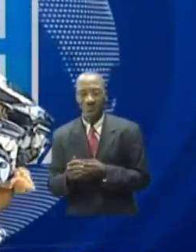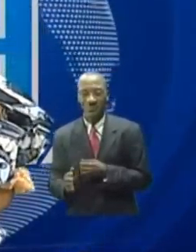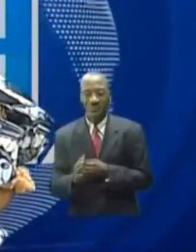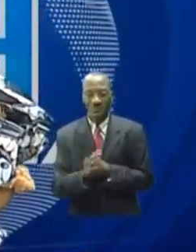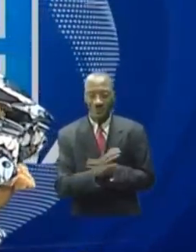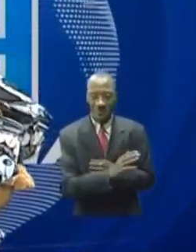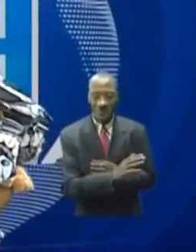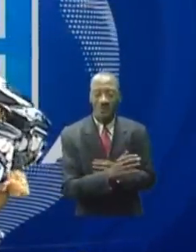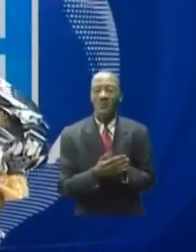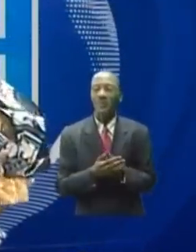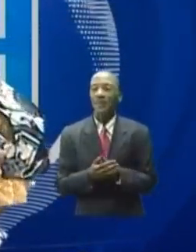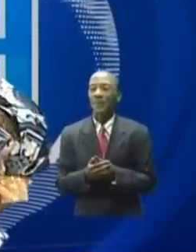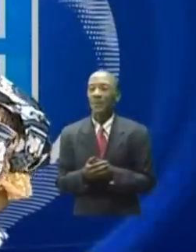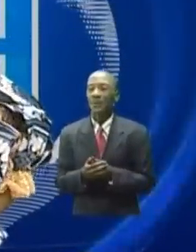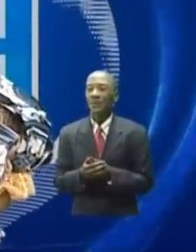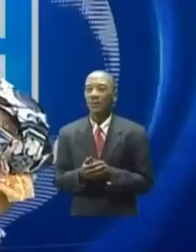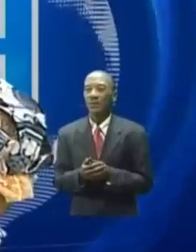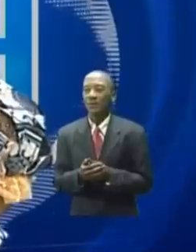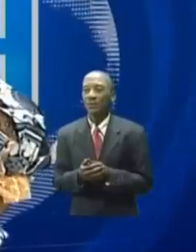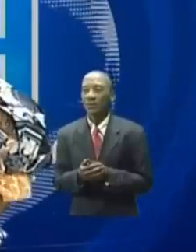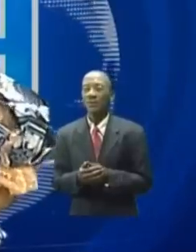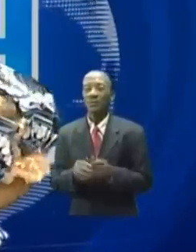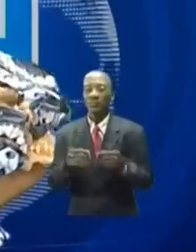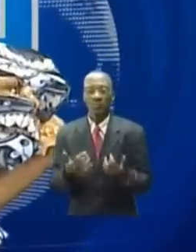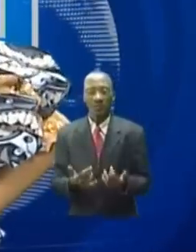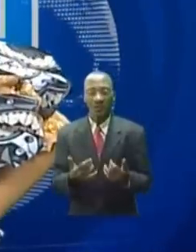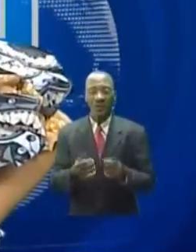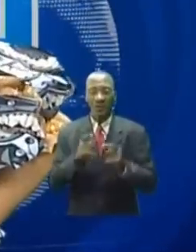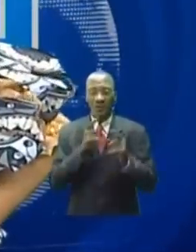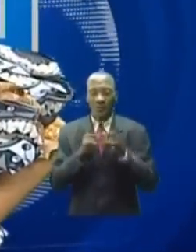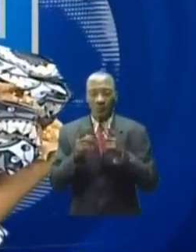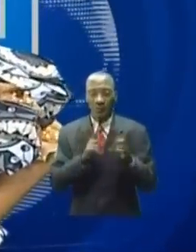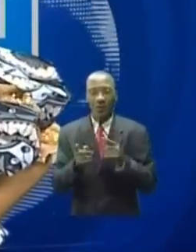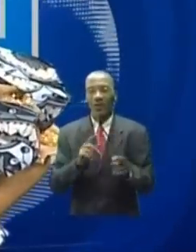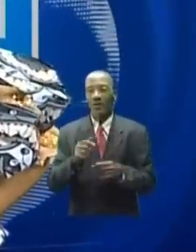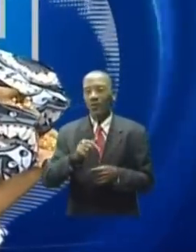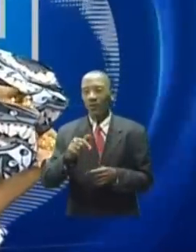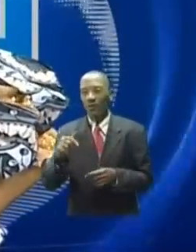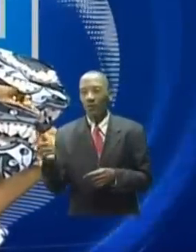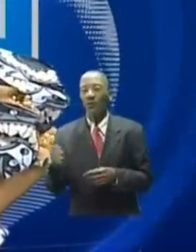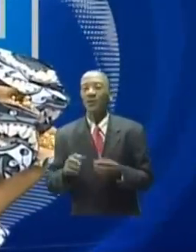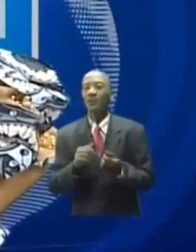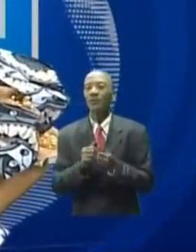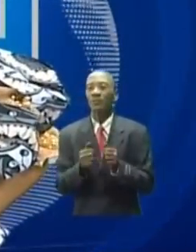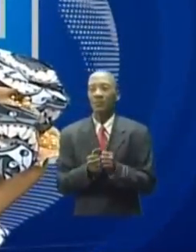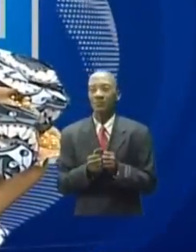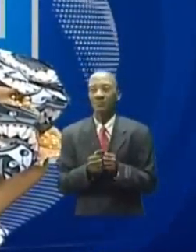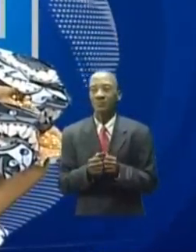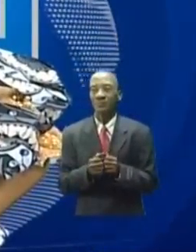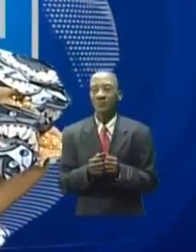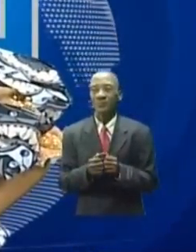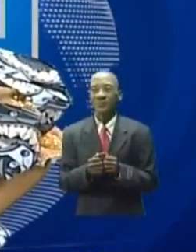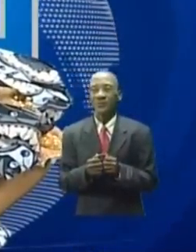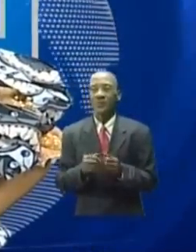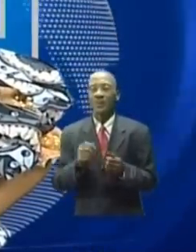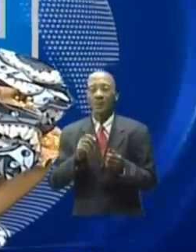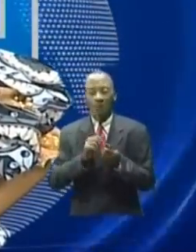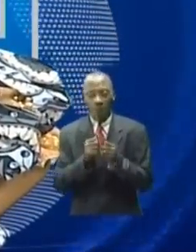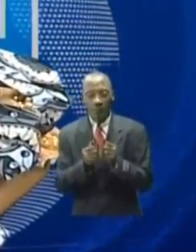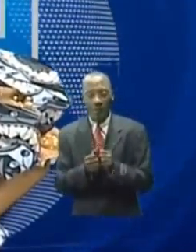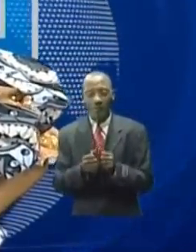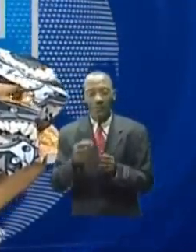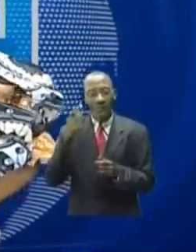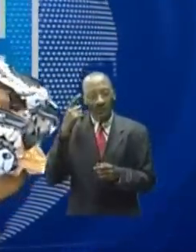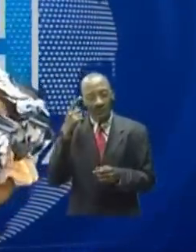République démocratique du Congo. Des nouvelles stratégies viennent d'être mises en place par le projet multisectoriel de nutrition et de santé,